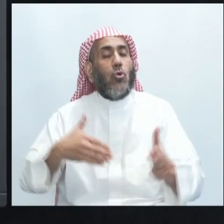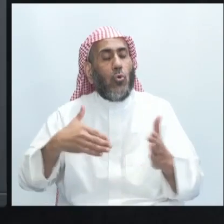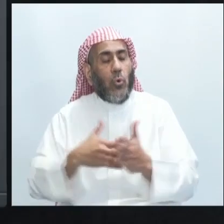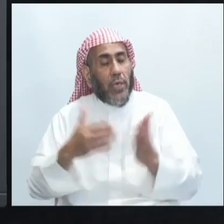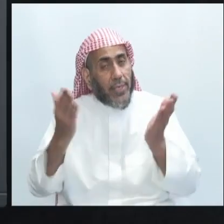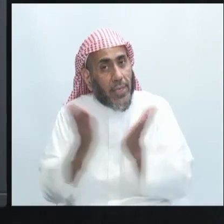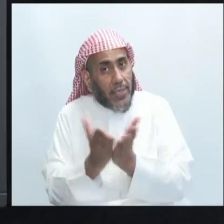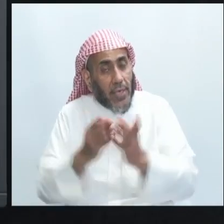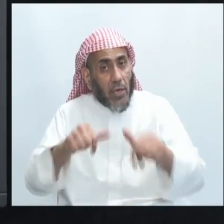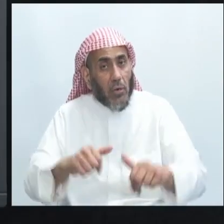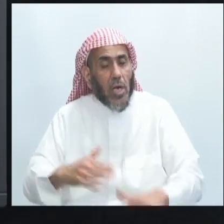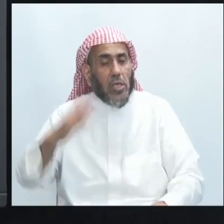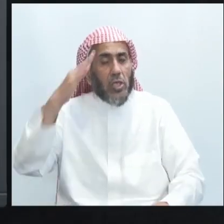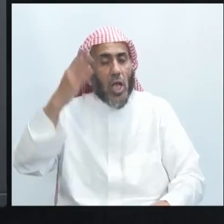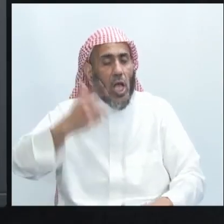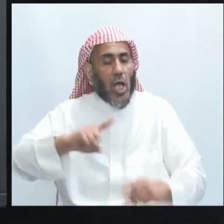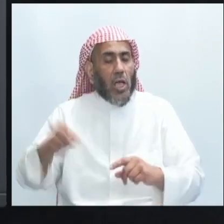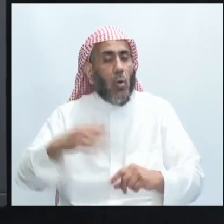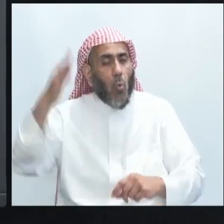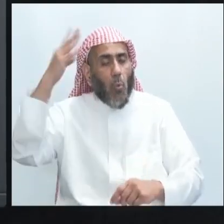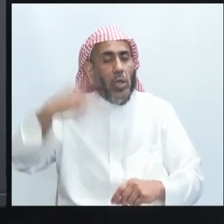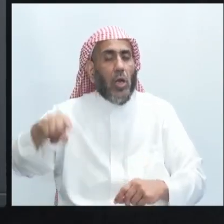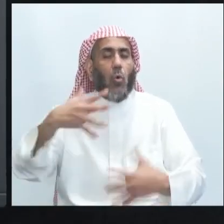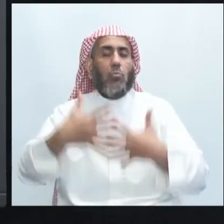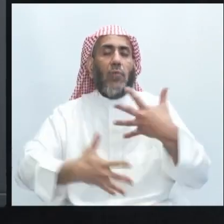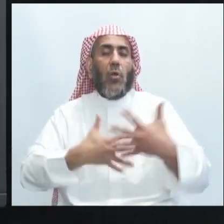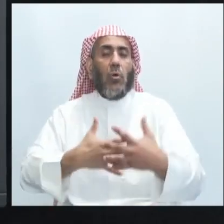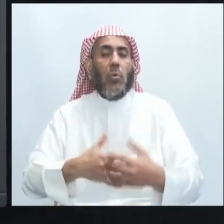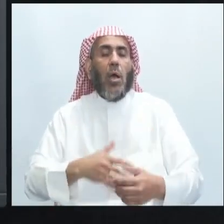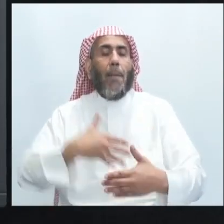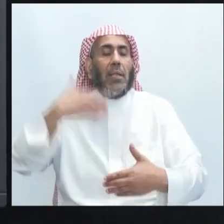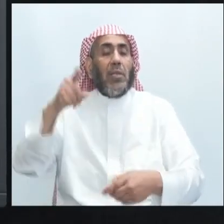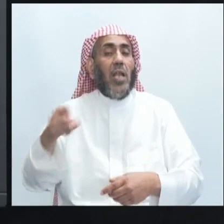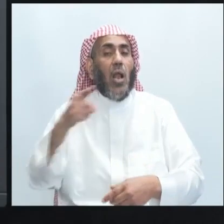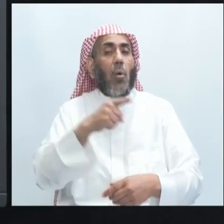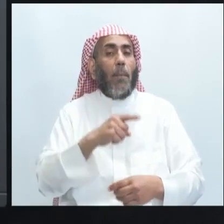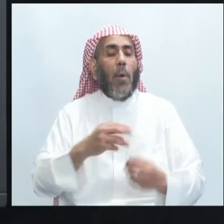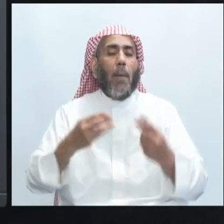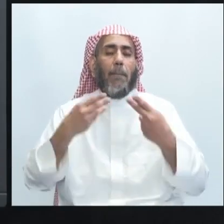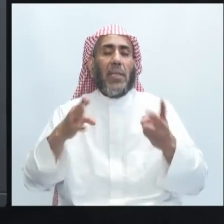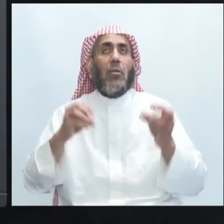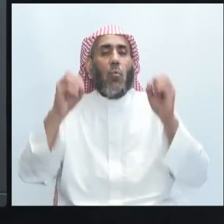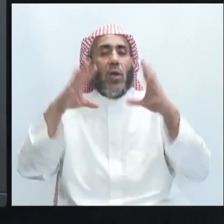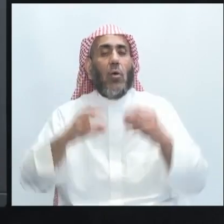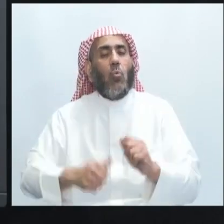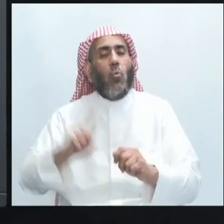درسنا لهذا اليوم شاكرا ومقدرا لكم تفاعلكم مع تمنياتي لكم بالتوفيق والنجاح